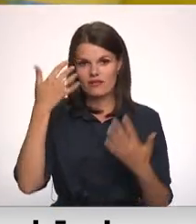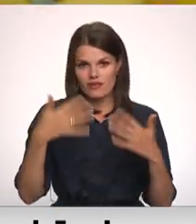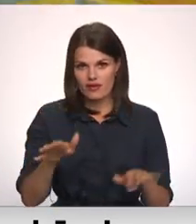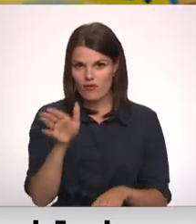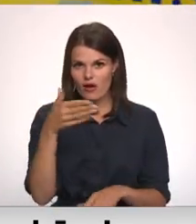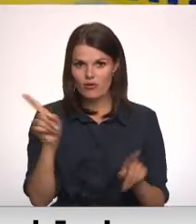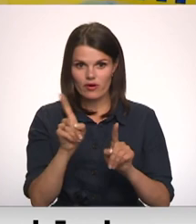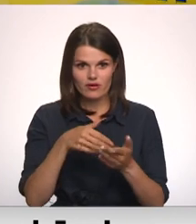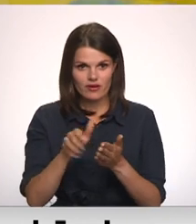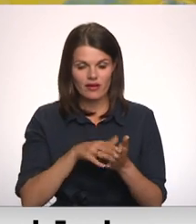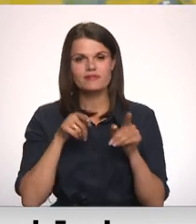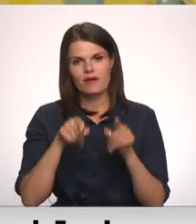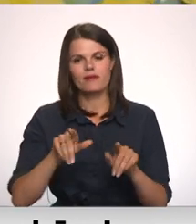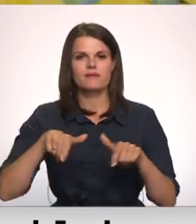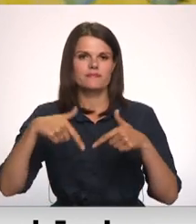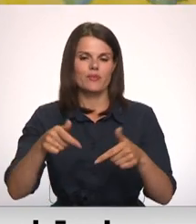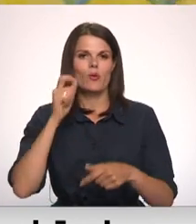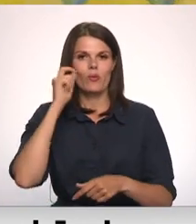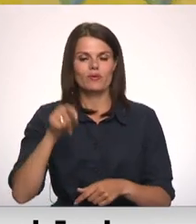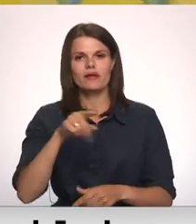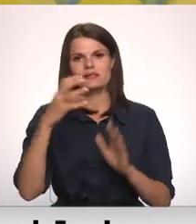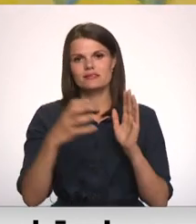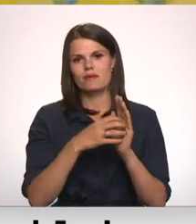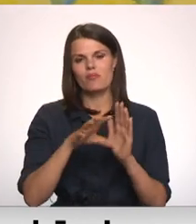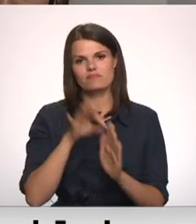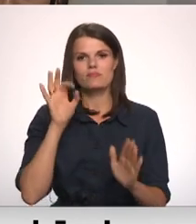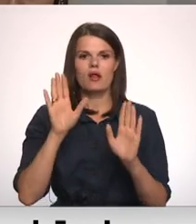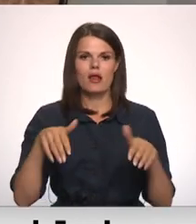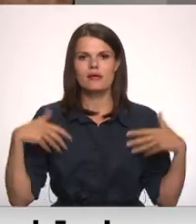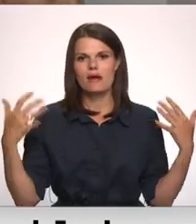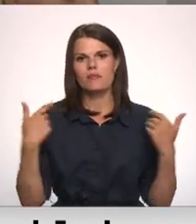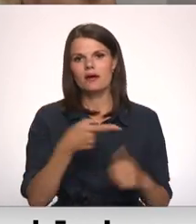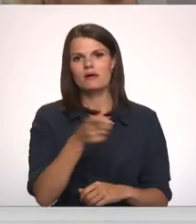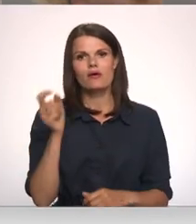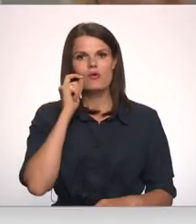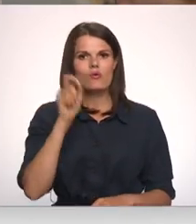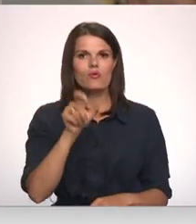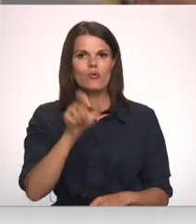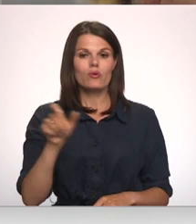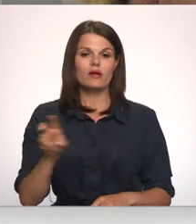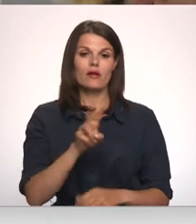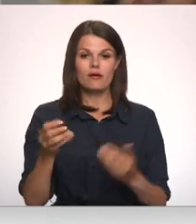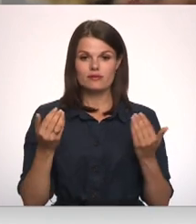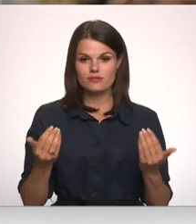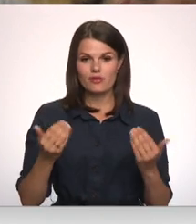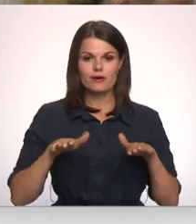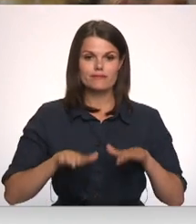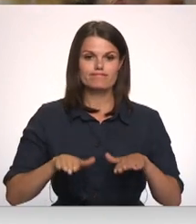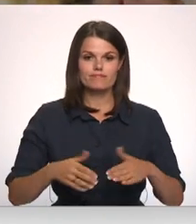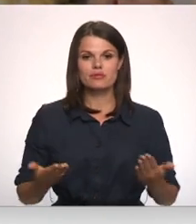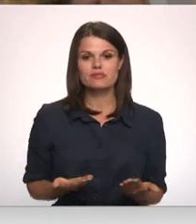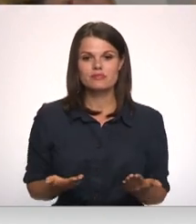tāds simbolisks gājiens, lai iepriecinātu tos ukraiņus, kas ir par savu šī brīža mājvietu izvēlējušies